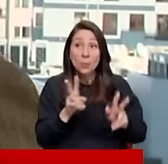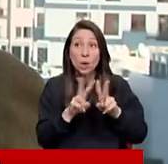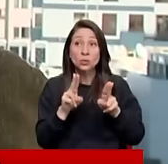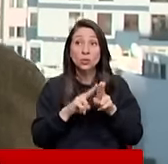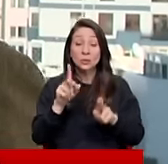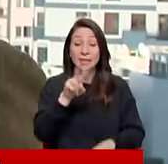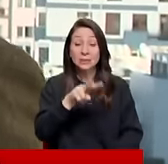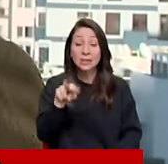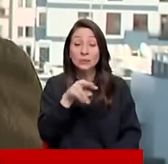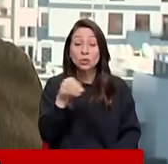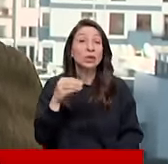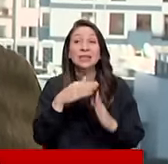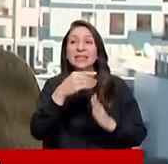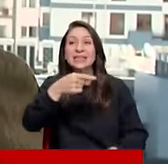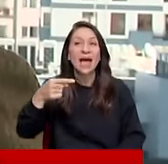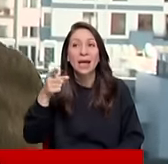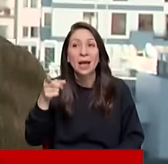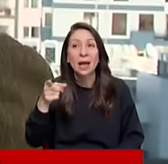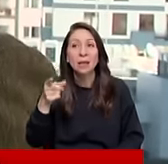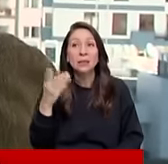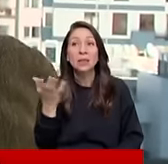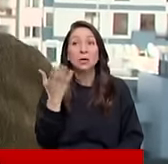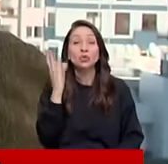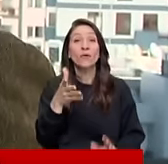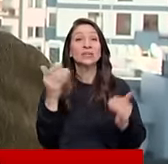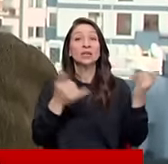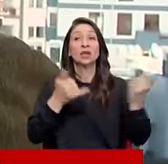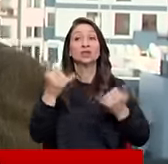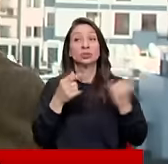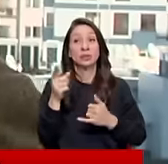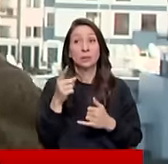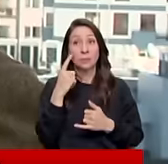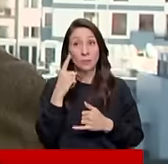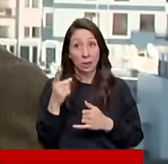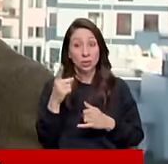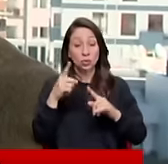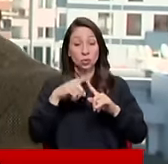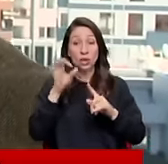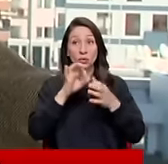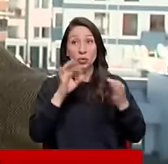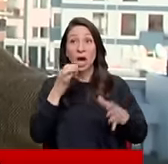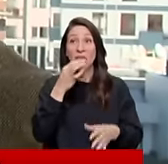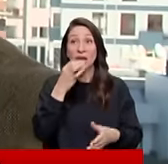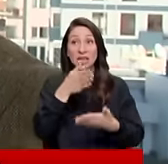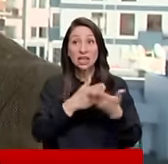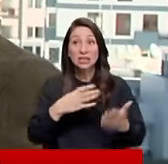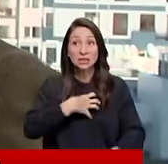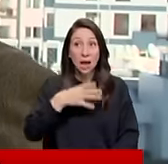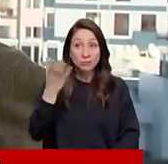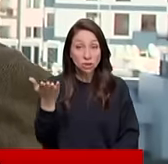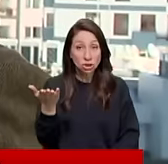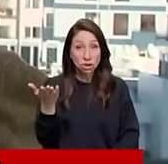Kurum'un o 22 milyon liralık dairesi daha çok tartışıldı. Bak işte Turgut Altınok Ankara'nın yarısına